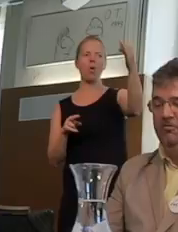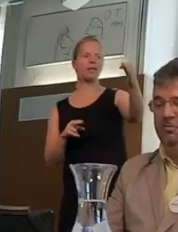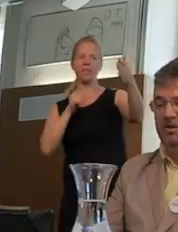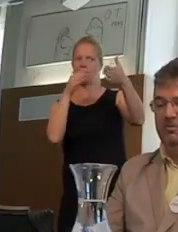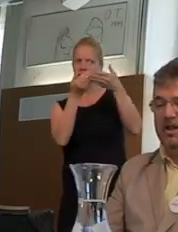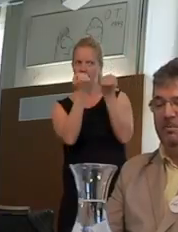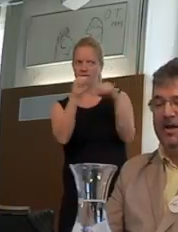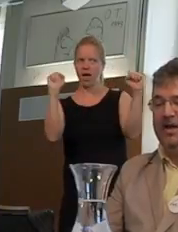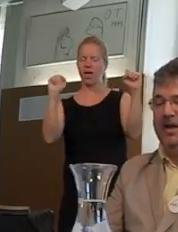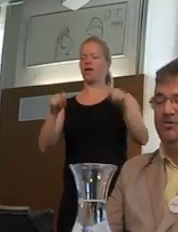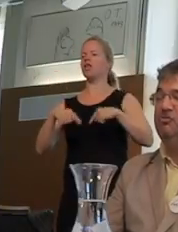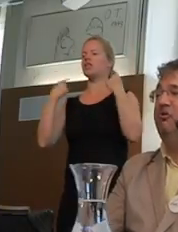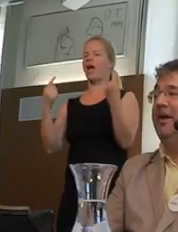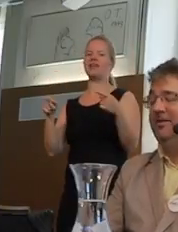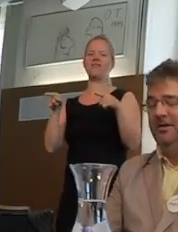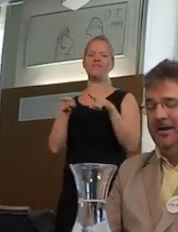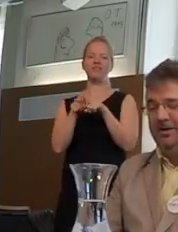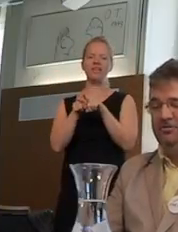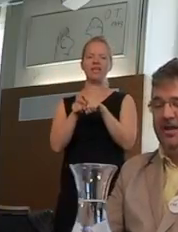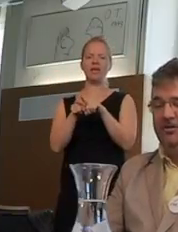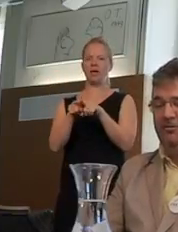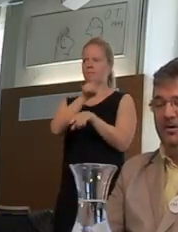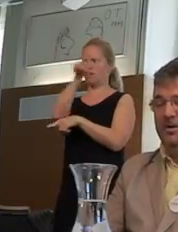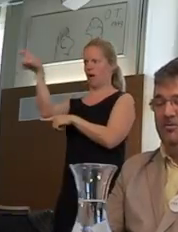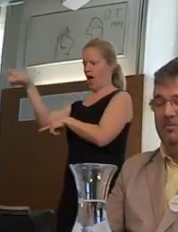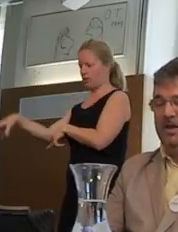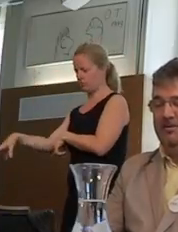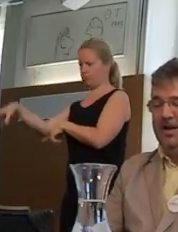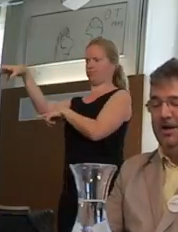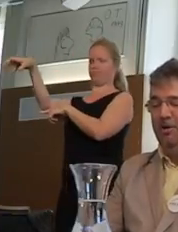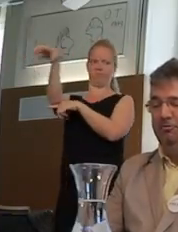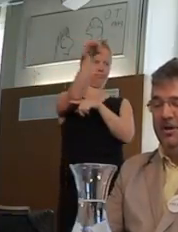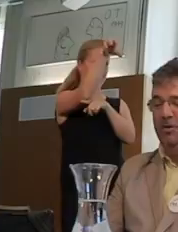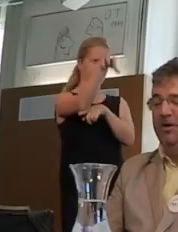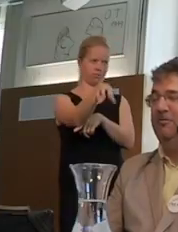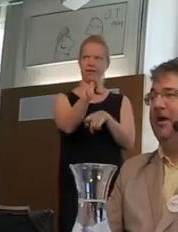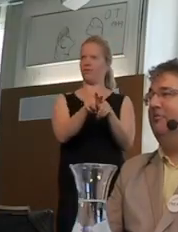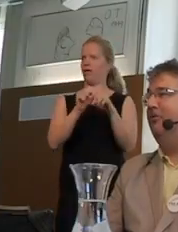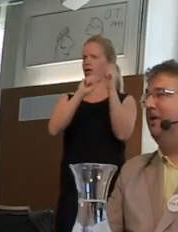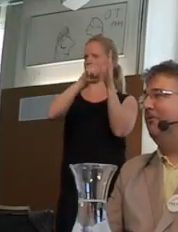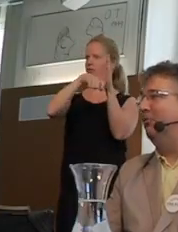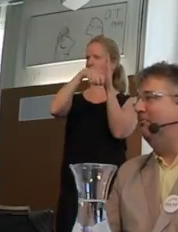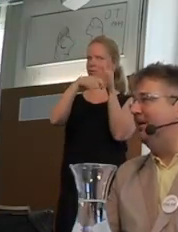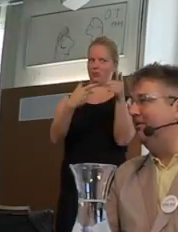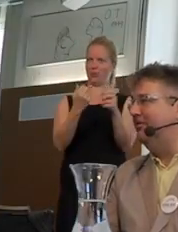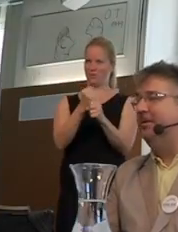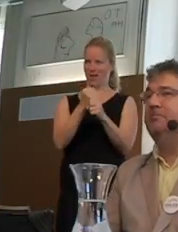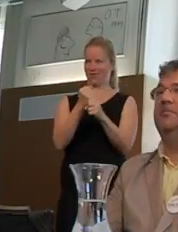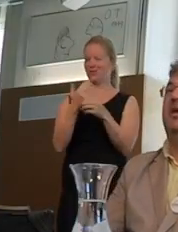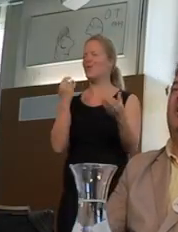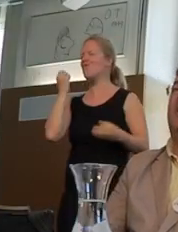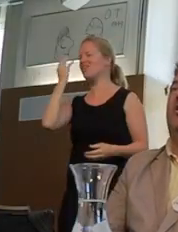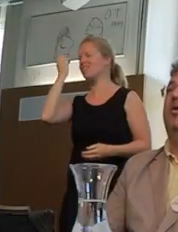regelmäßig mit Hilfsmitteln wie mit einem Kran actionreich zum jeweiligen Aufnahmeort transferiert, so die